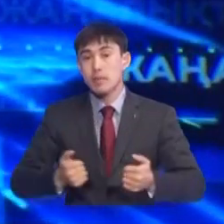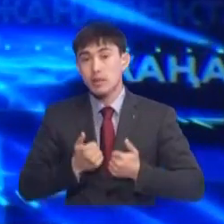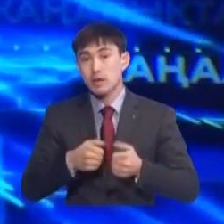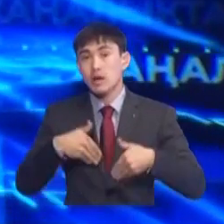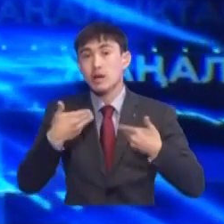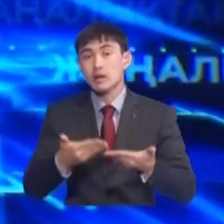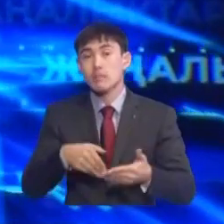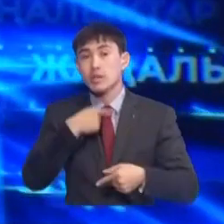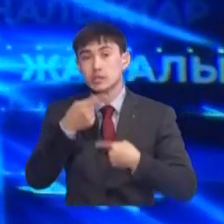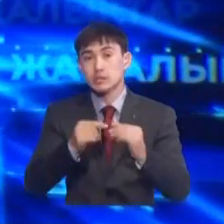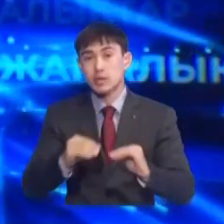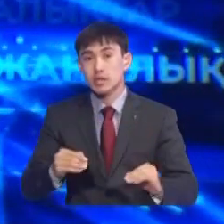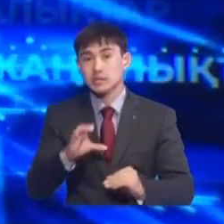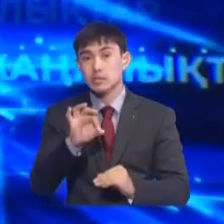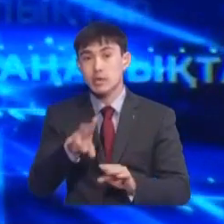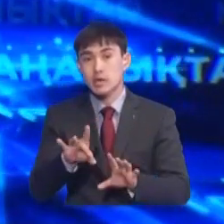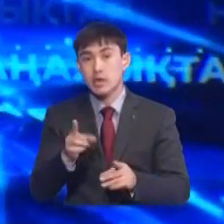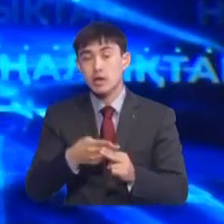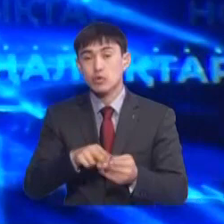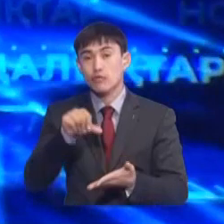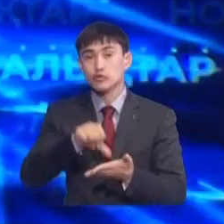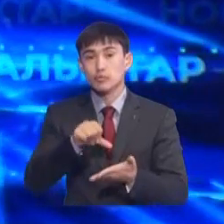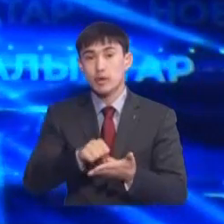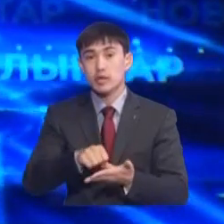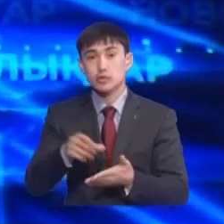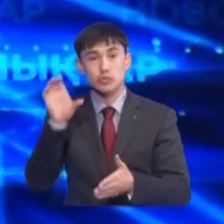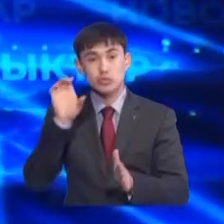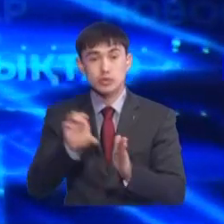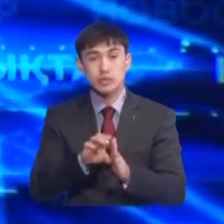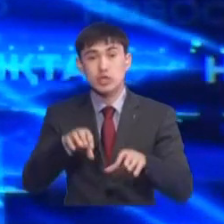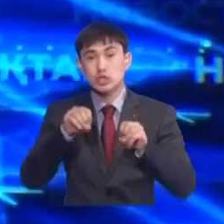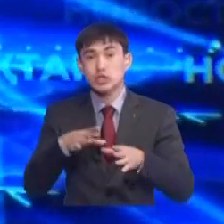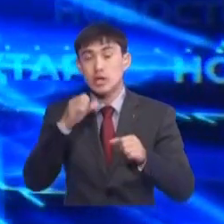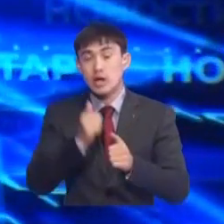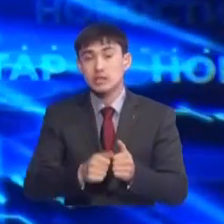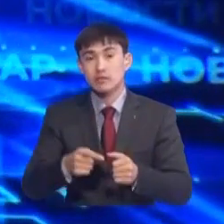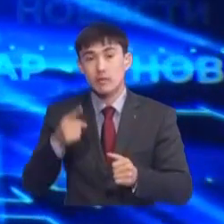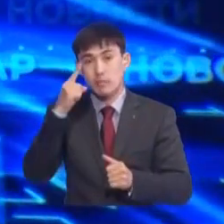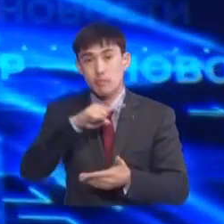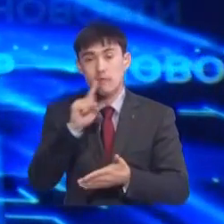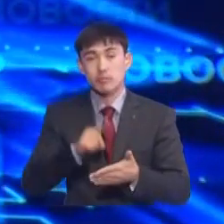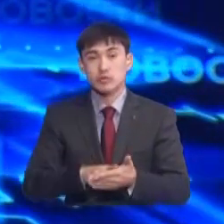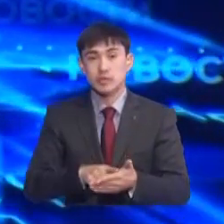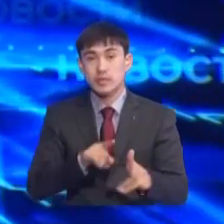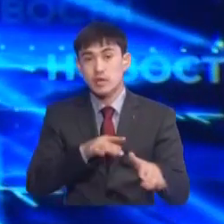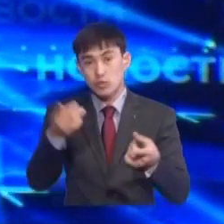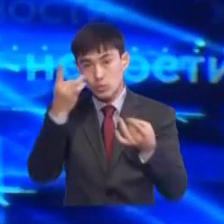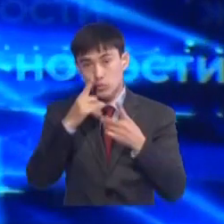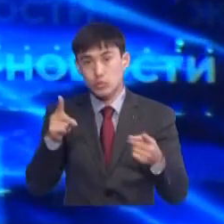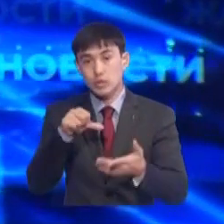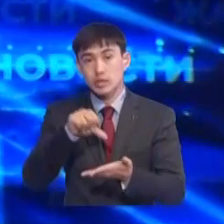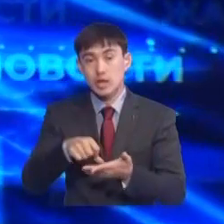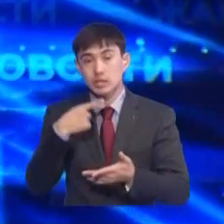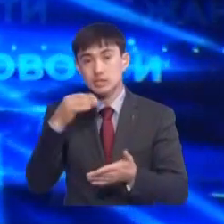подрастающему поколению и представителям СМИ которые выступали в качестве слушателей пути решения каждого понятого вопроса деятели культуры ставят